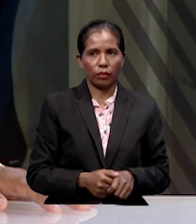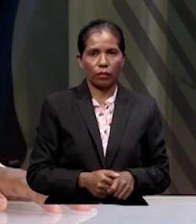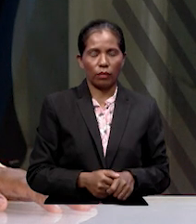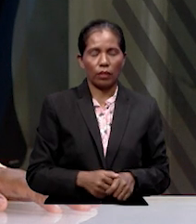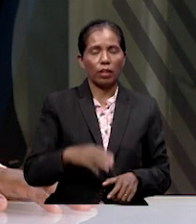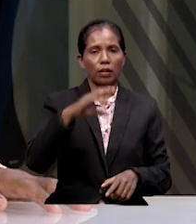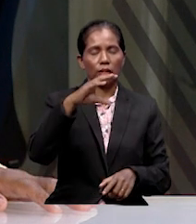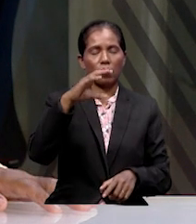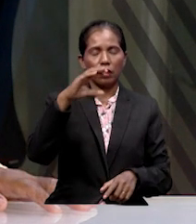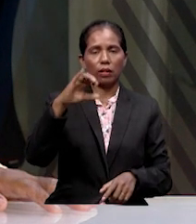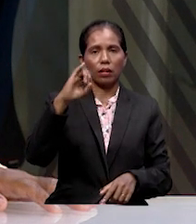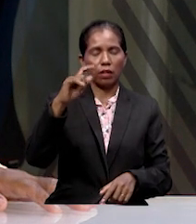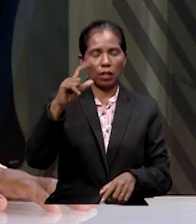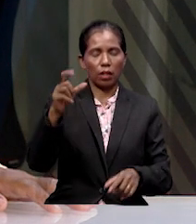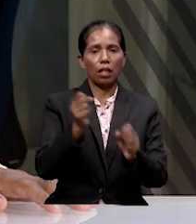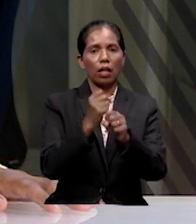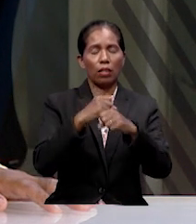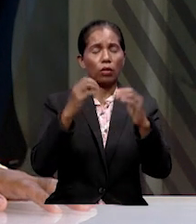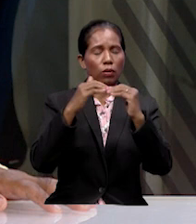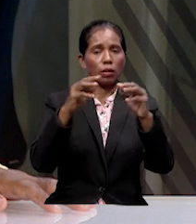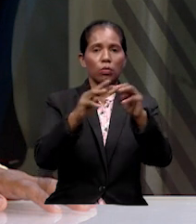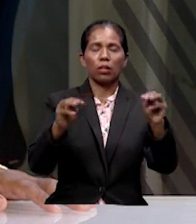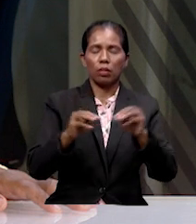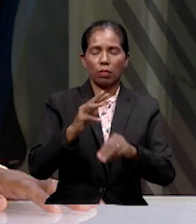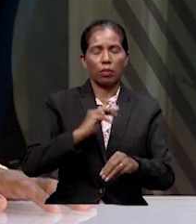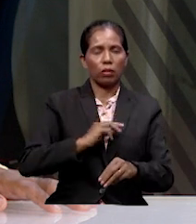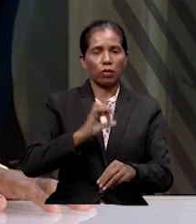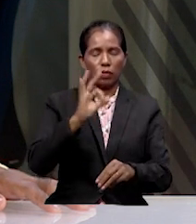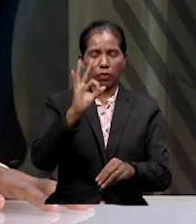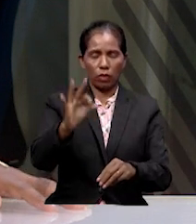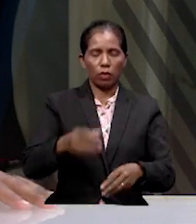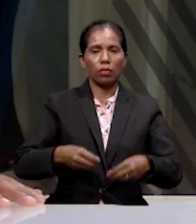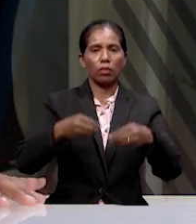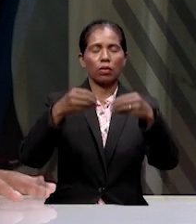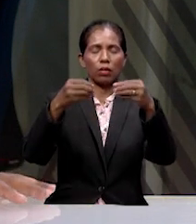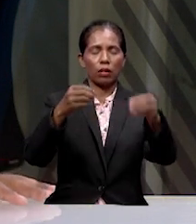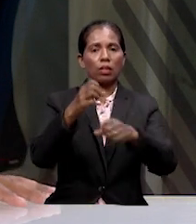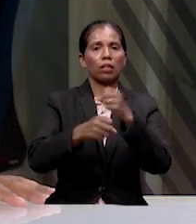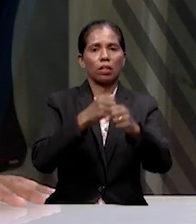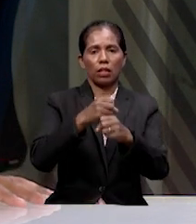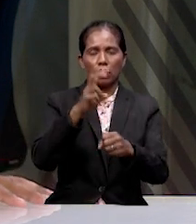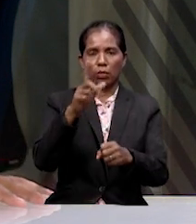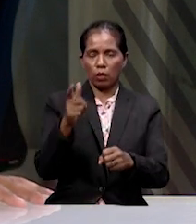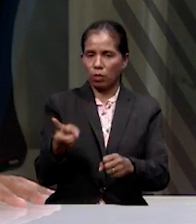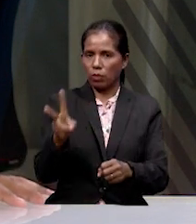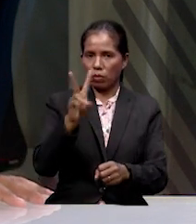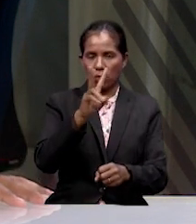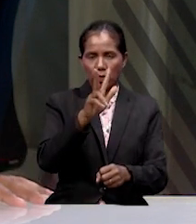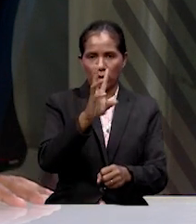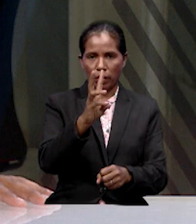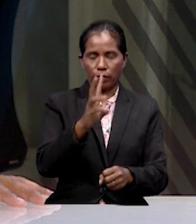Sesitele hala konferensi beratul munisipi Manufahi udia fonis tetura ba periode tina rihun ruru resin rua rihun rua ruru resin